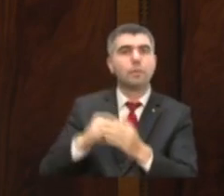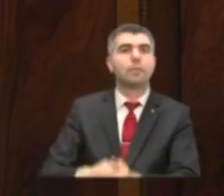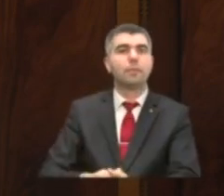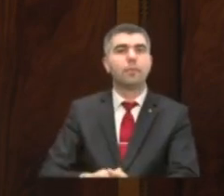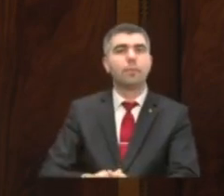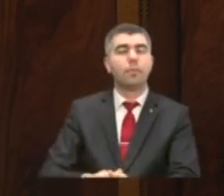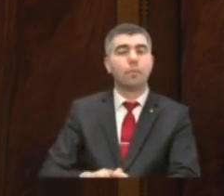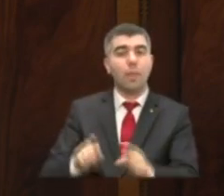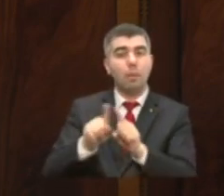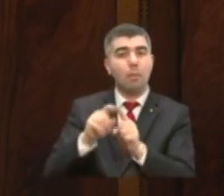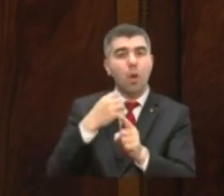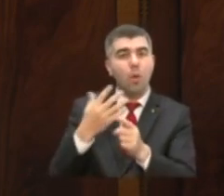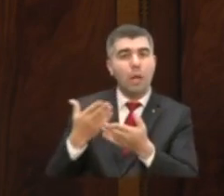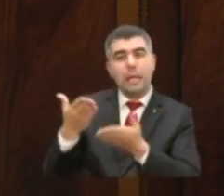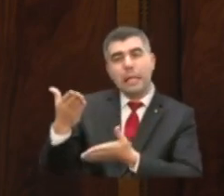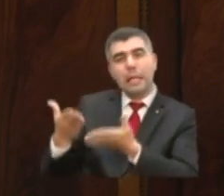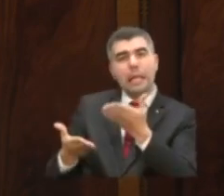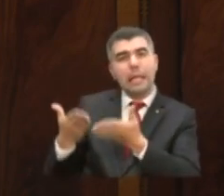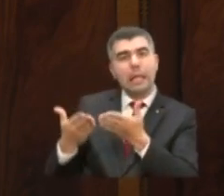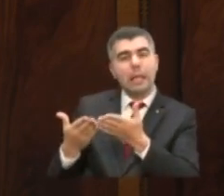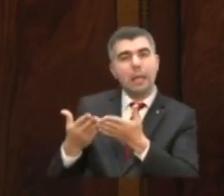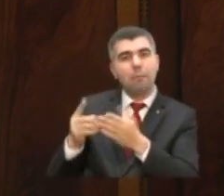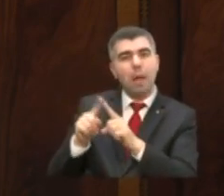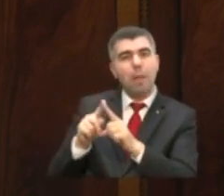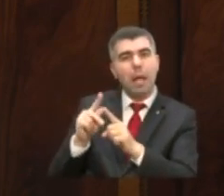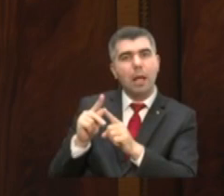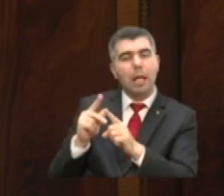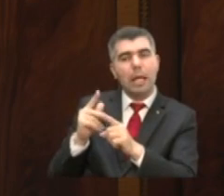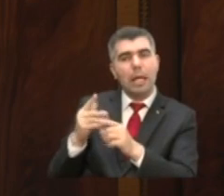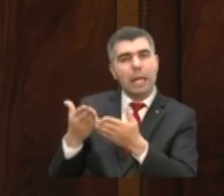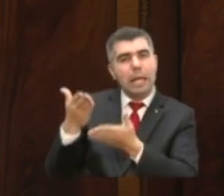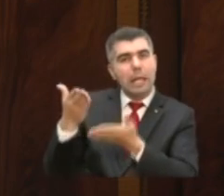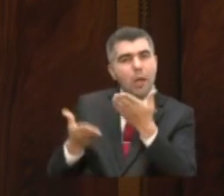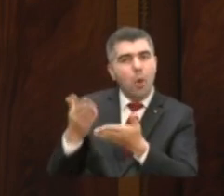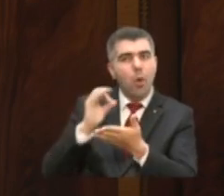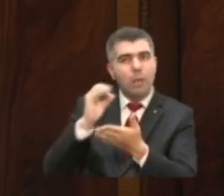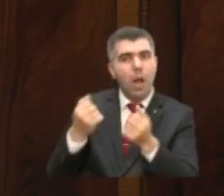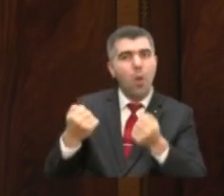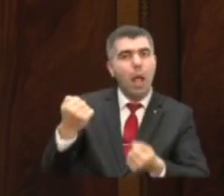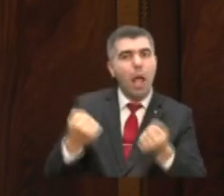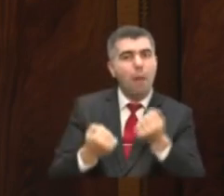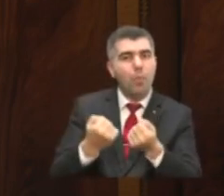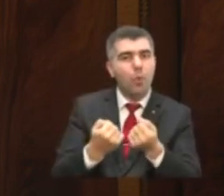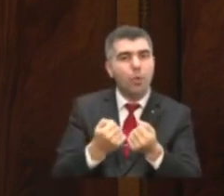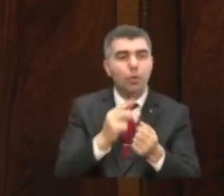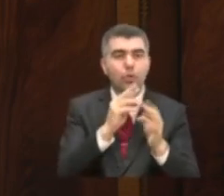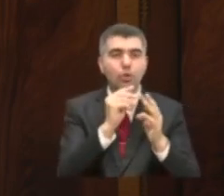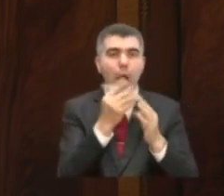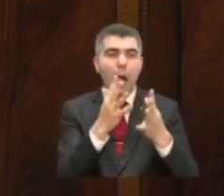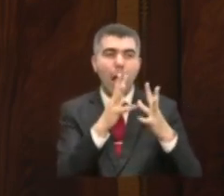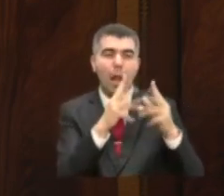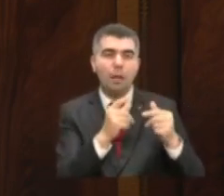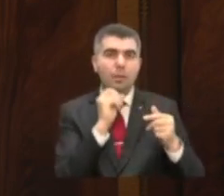تحديد الحمولة، منع الوزن الثقيل من الولوج إلى مجالات حيوية، هذا مشكل النقل حاليا. مشكل